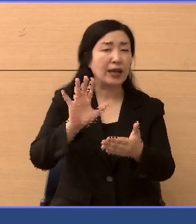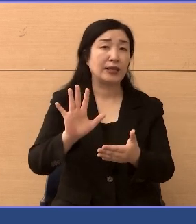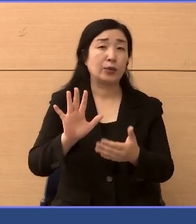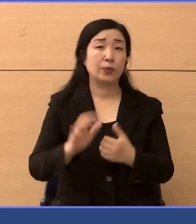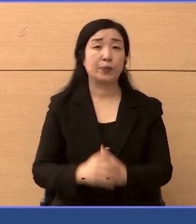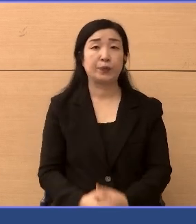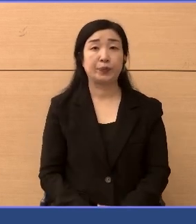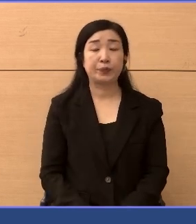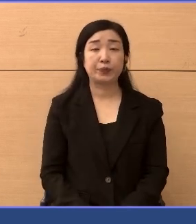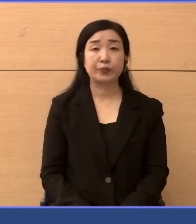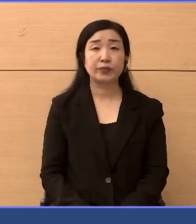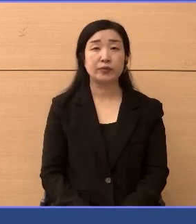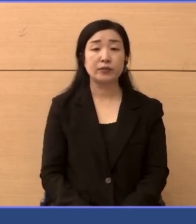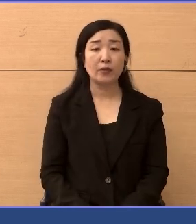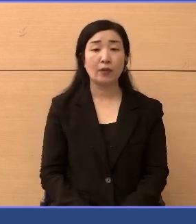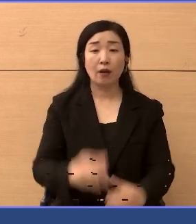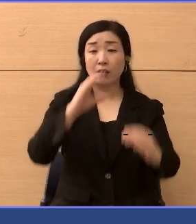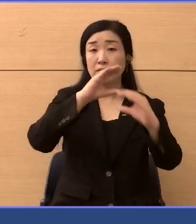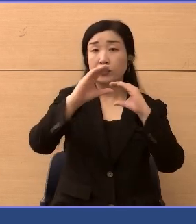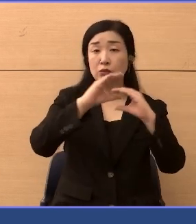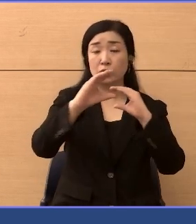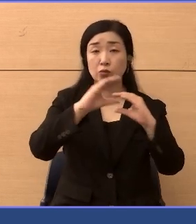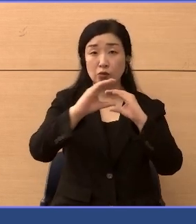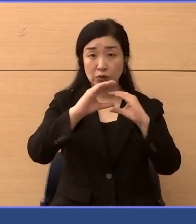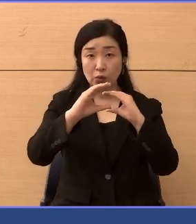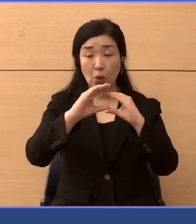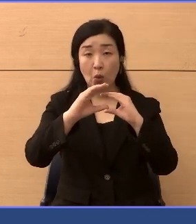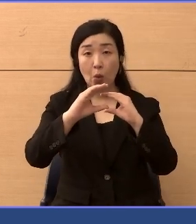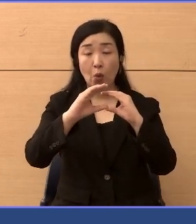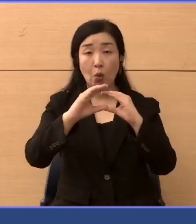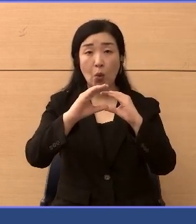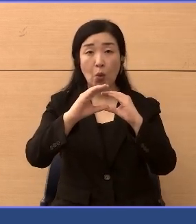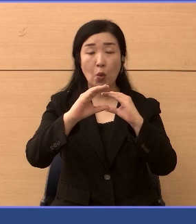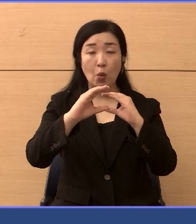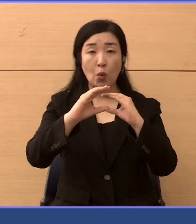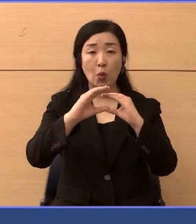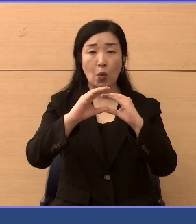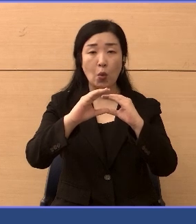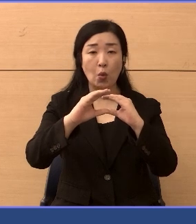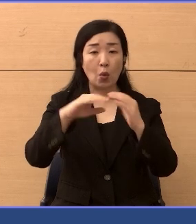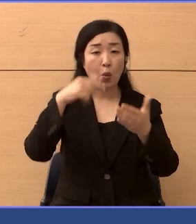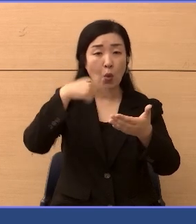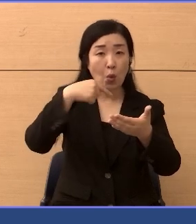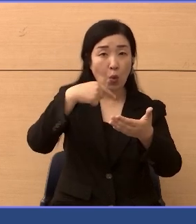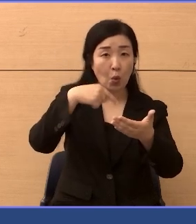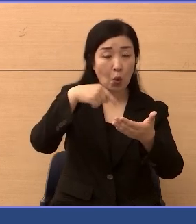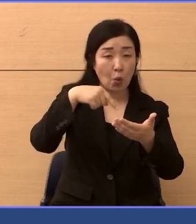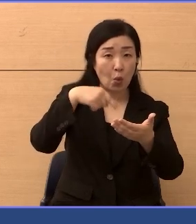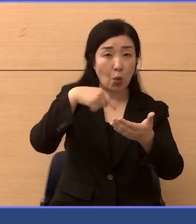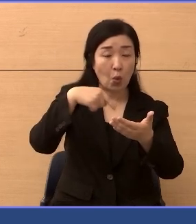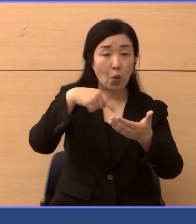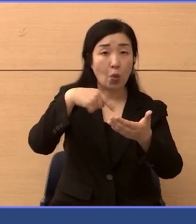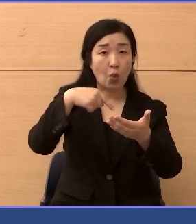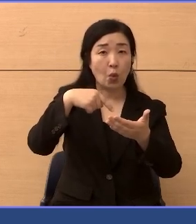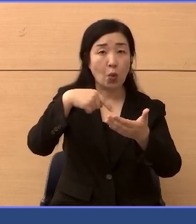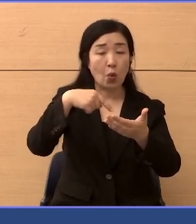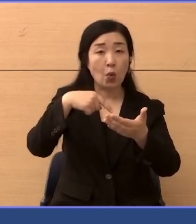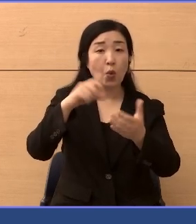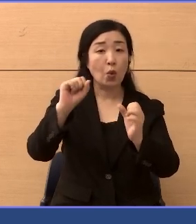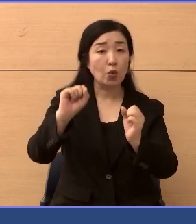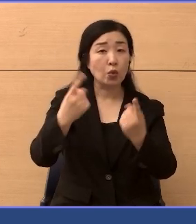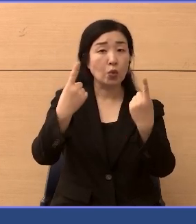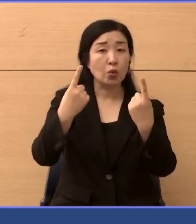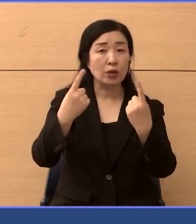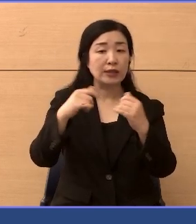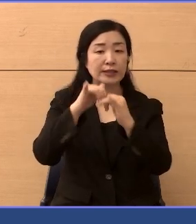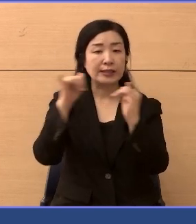아니라 over 의사소통에 대한 부분들을 improving the child's 가르치는 social skills. So those targets 동시에 need to